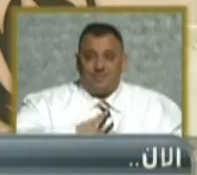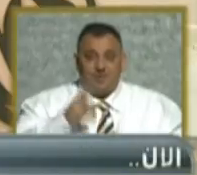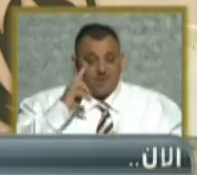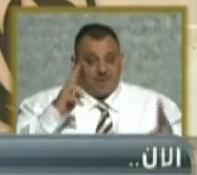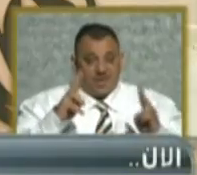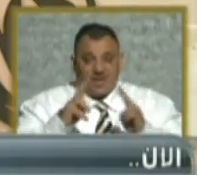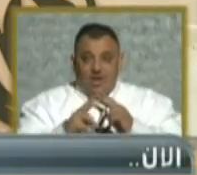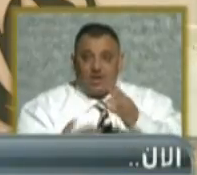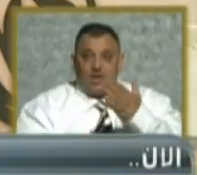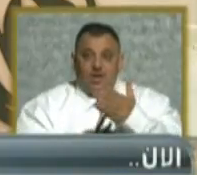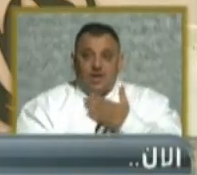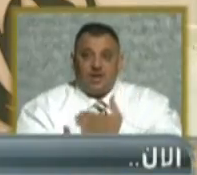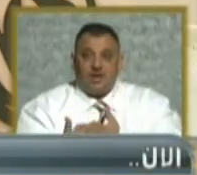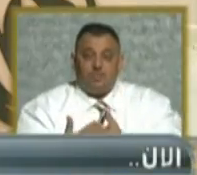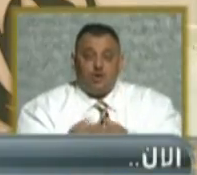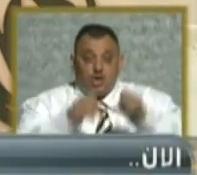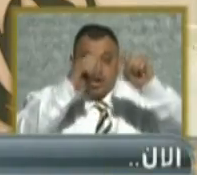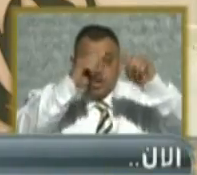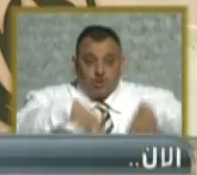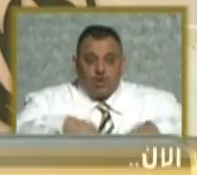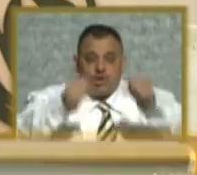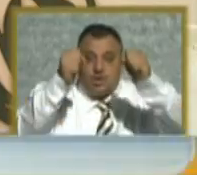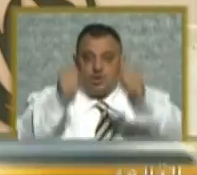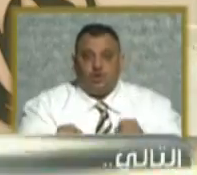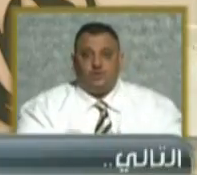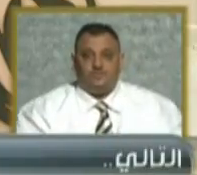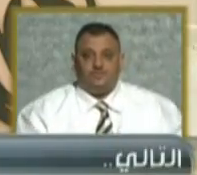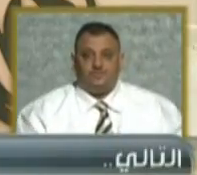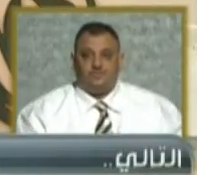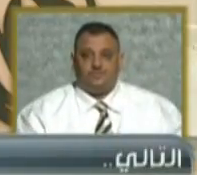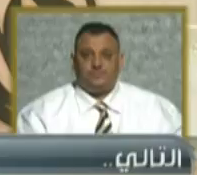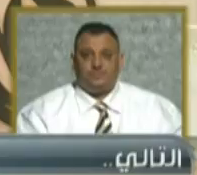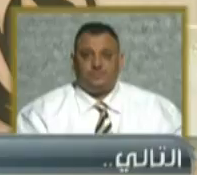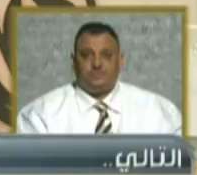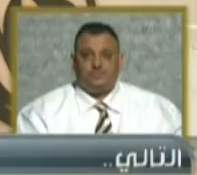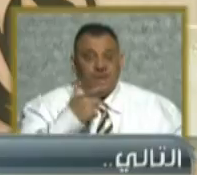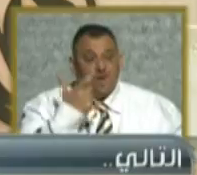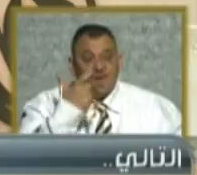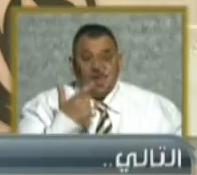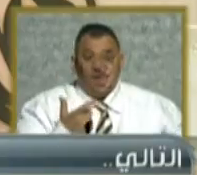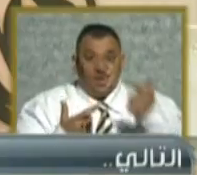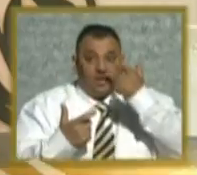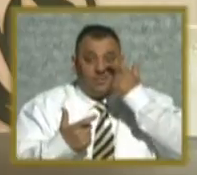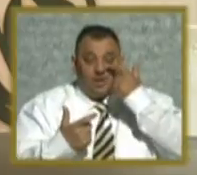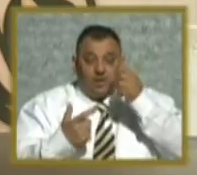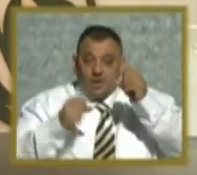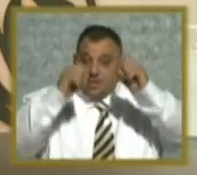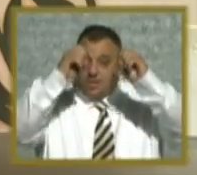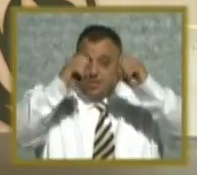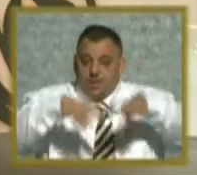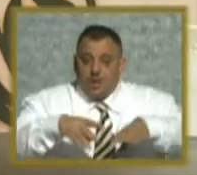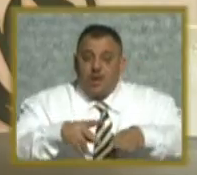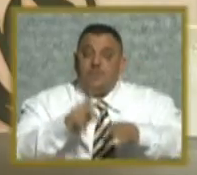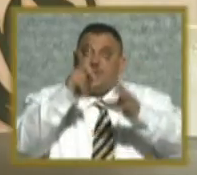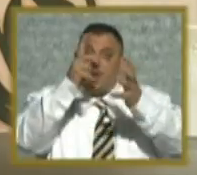الجديد، ومن استعمله في الشر فوقع في الشر والعياذ بالله والوزر ومتوعد والعياذ بالله بالعذاب،